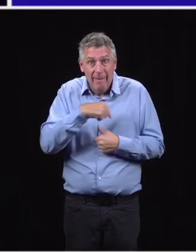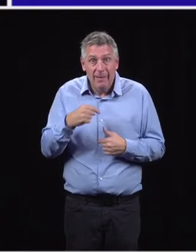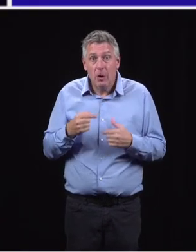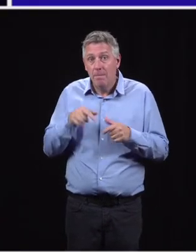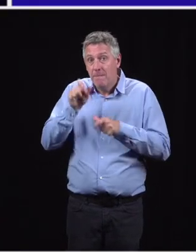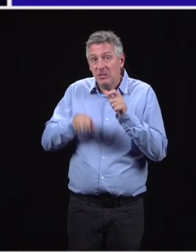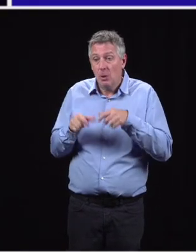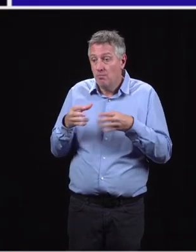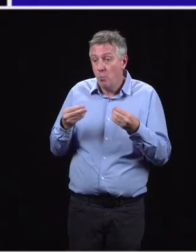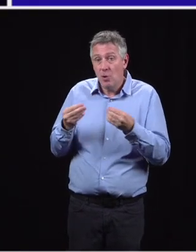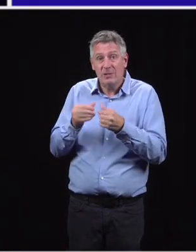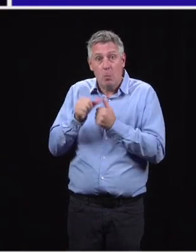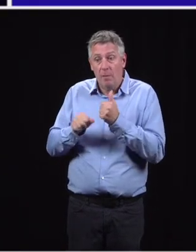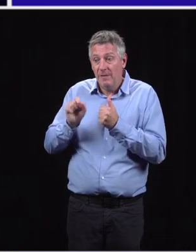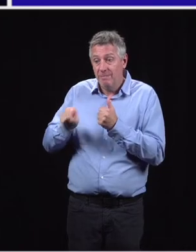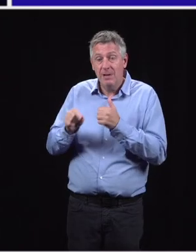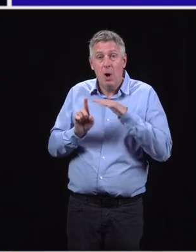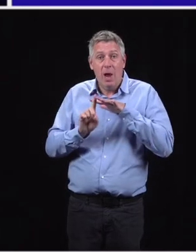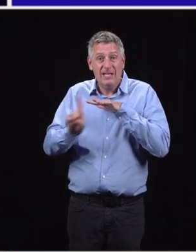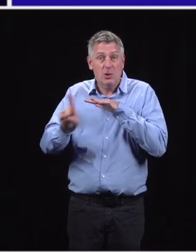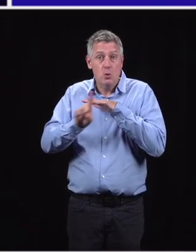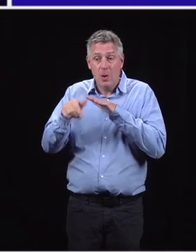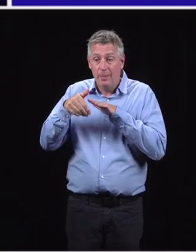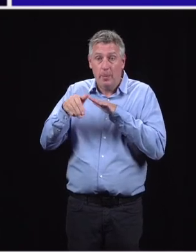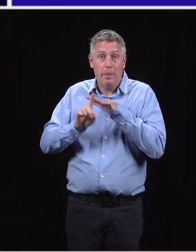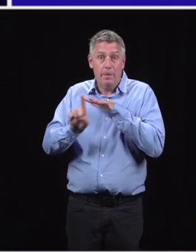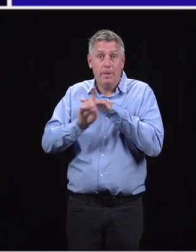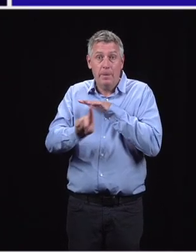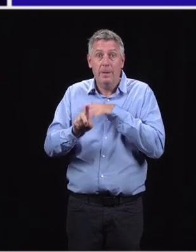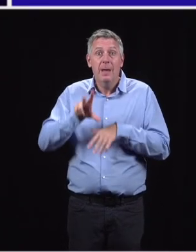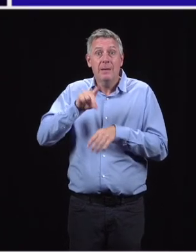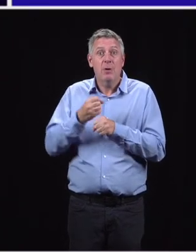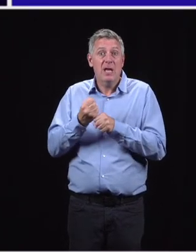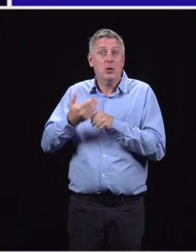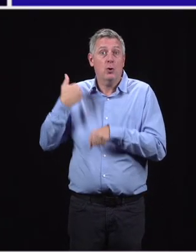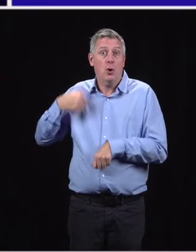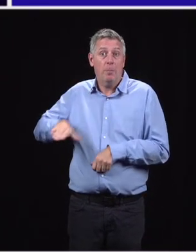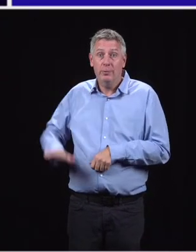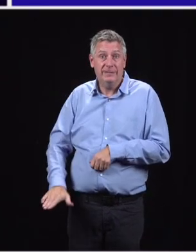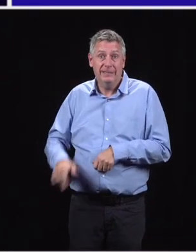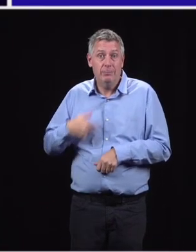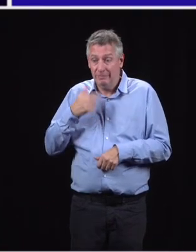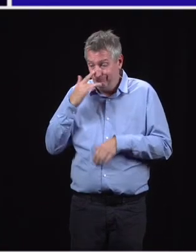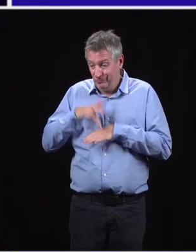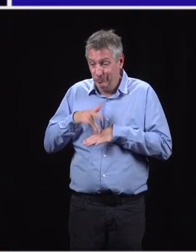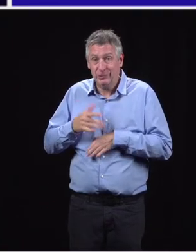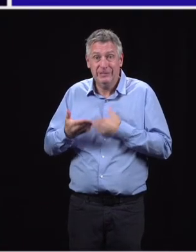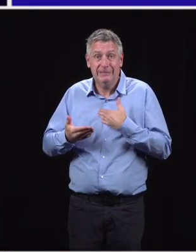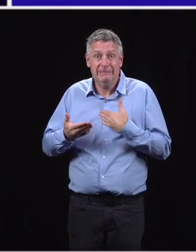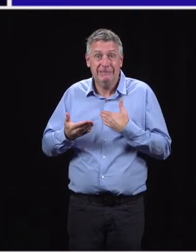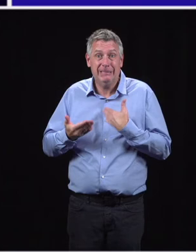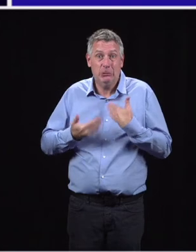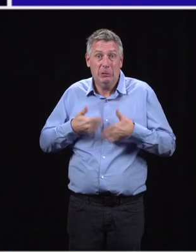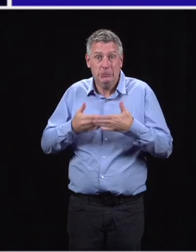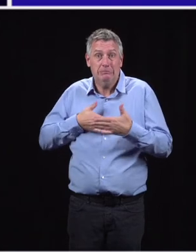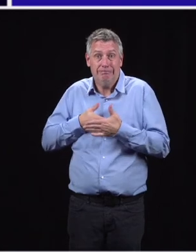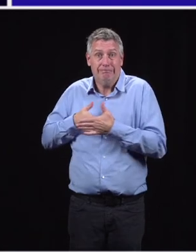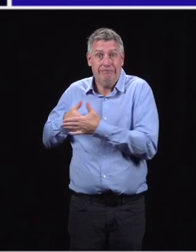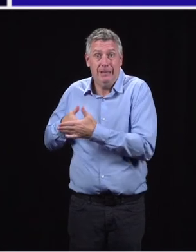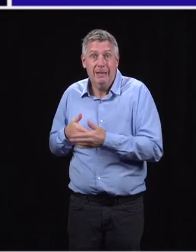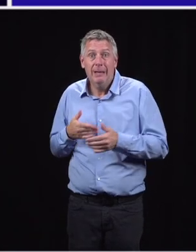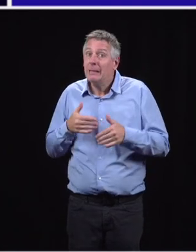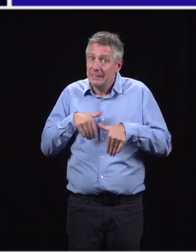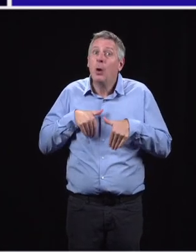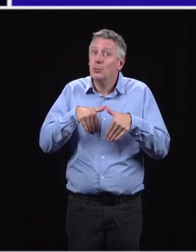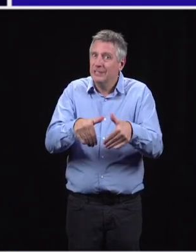populations de l'école c'est ce que moi j'ai vécu quand j'étais toute petite il y a 30 ans et c'est des choses qui continuent en fait par ailleurs donc